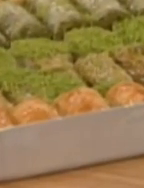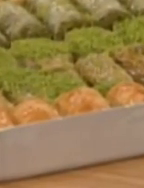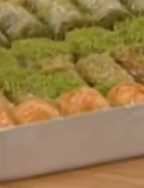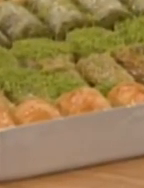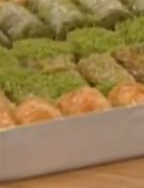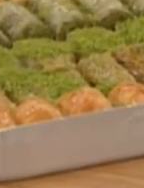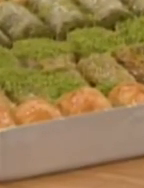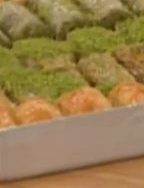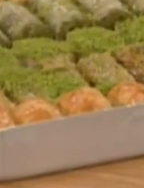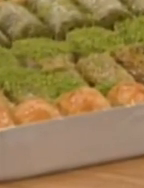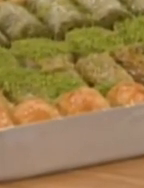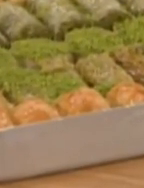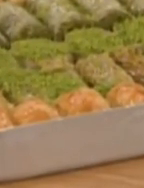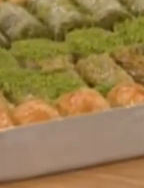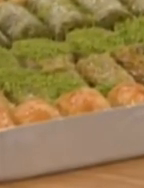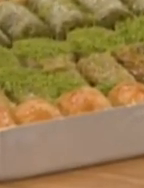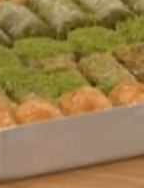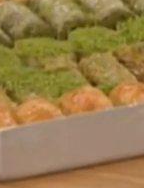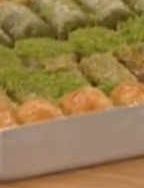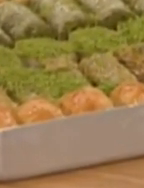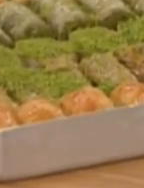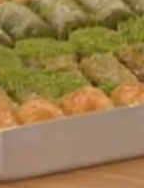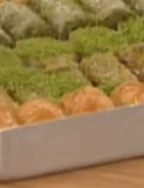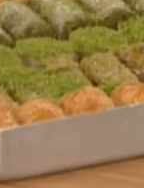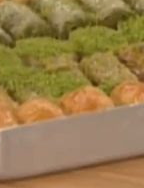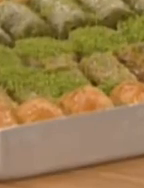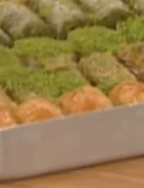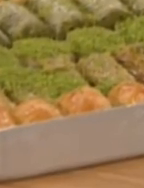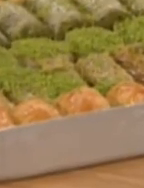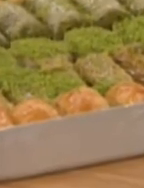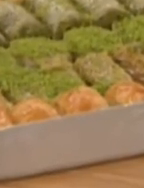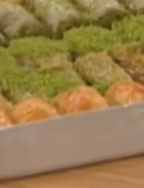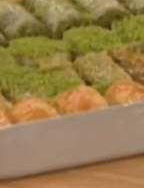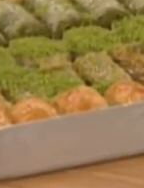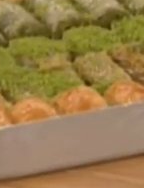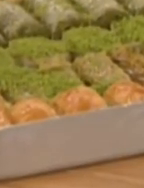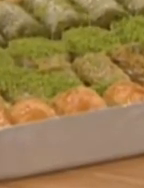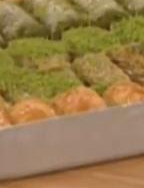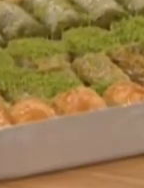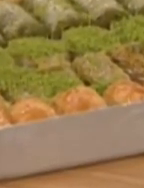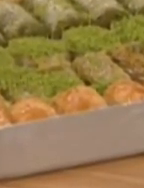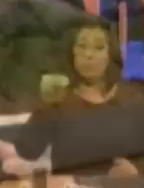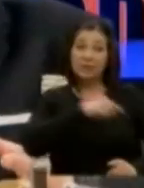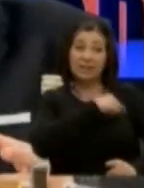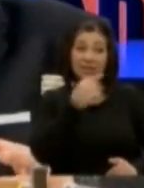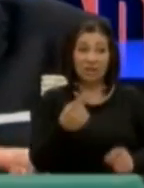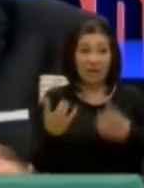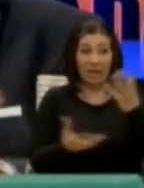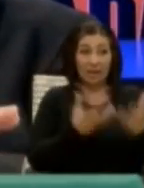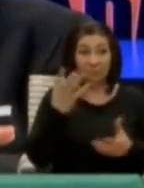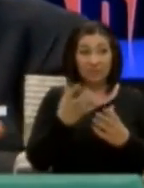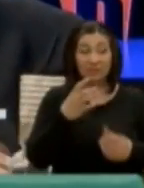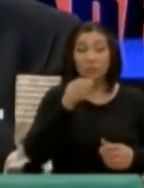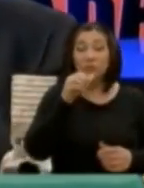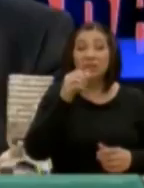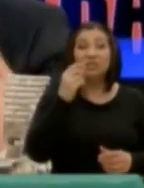yoktur. Onun için diyorum ki bizim pişme derecemiz 40 dakika 45 dakika civarıdır. 110 küsur derece kaynamış şerbet veriliyor.